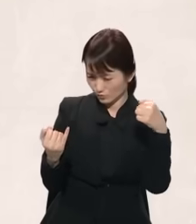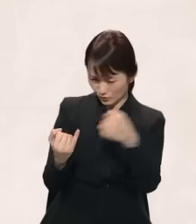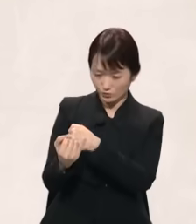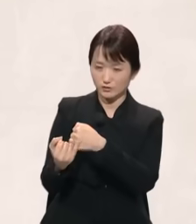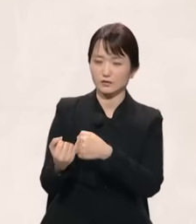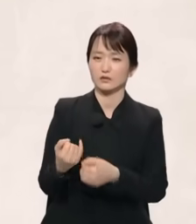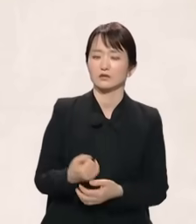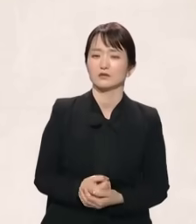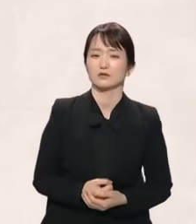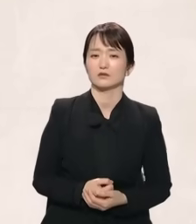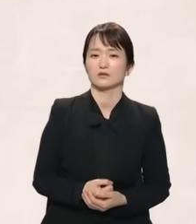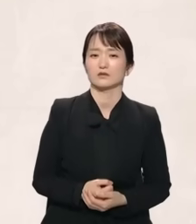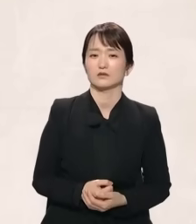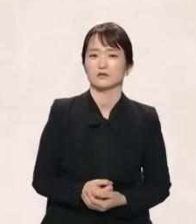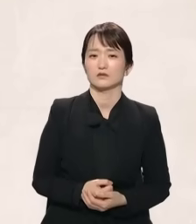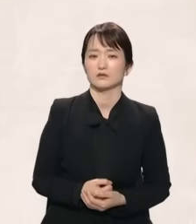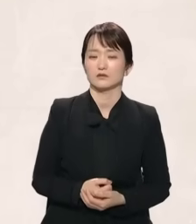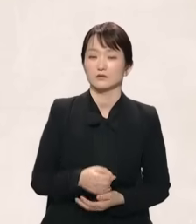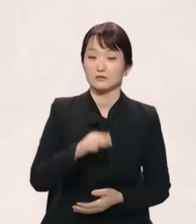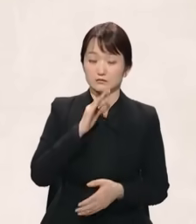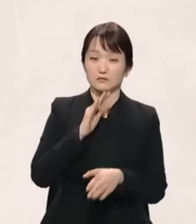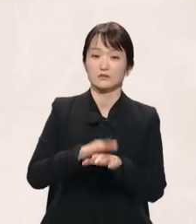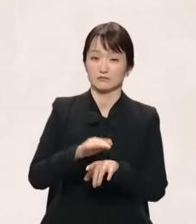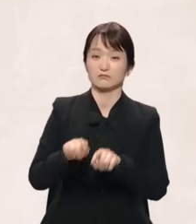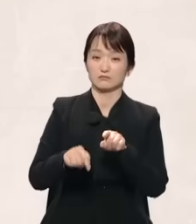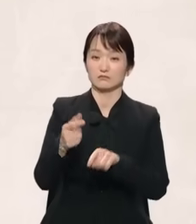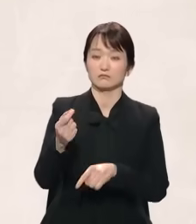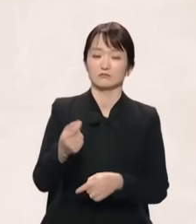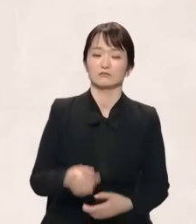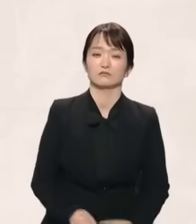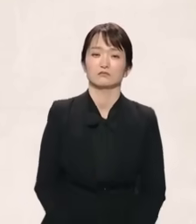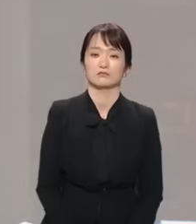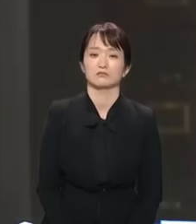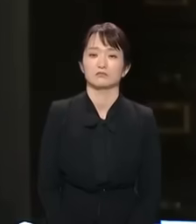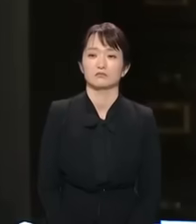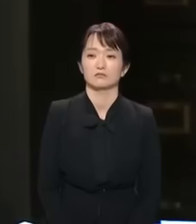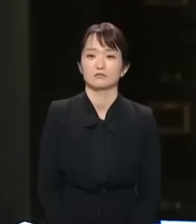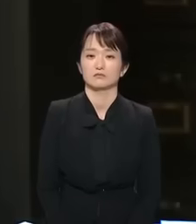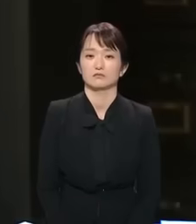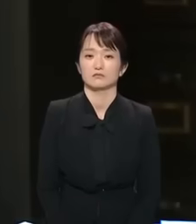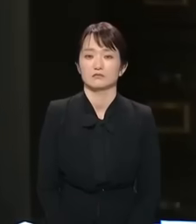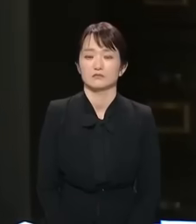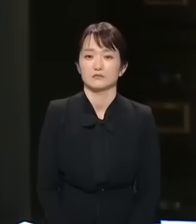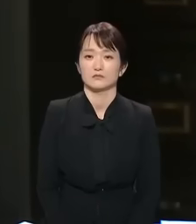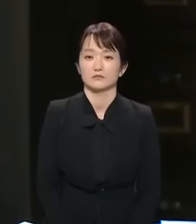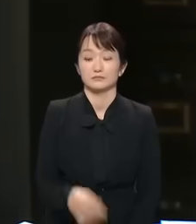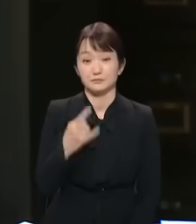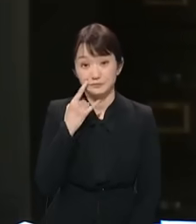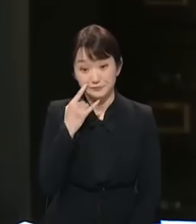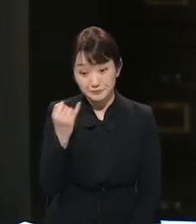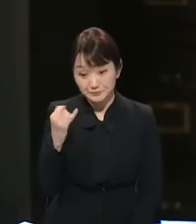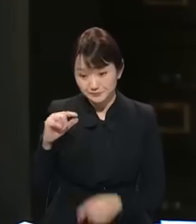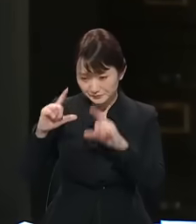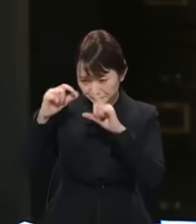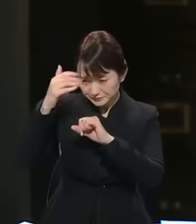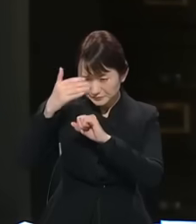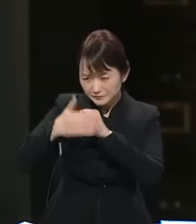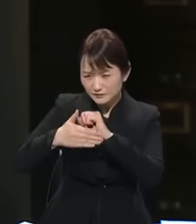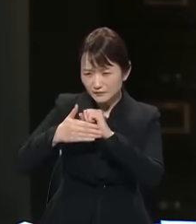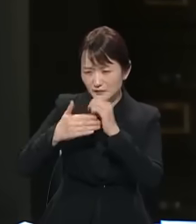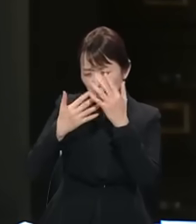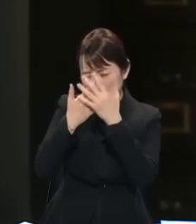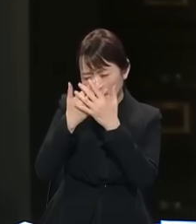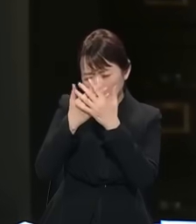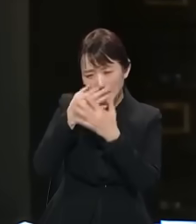얘기했는데 그것을 실행을 했던 걸로 보입니다. 자, 저희가 이제 피해자 어머니의 사진을 이렇게 흑백으로